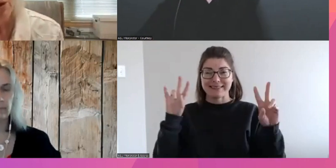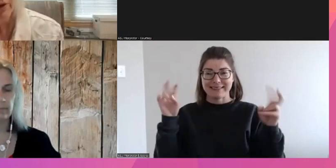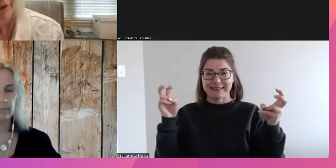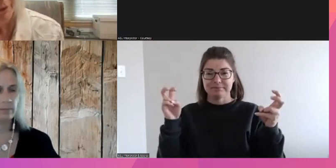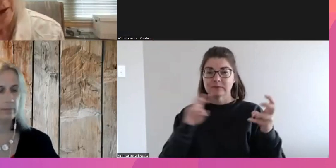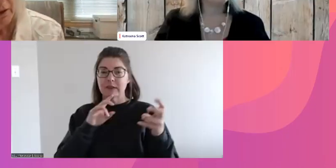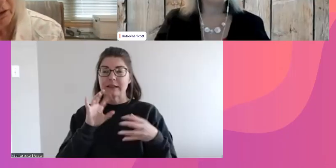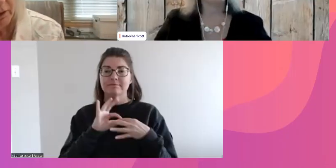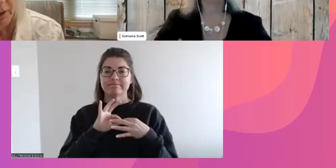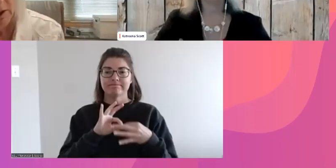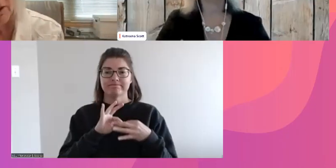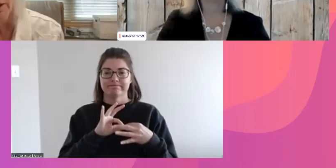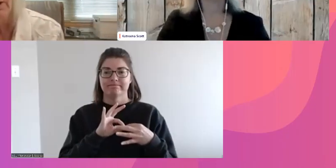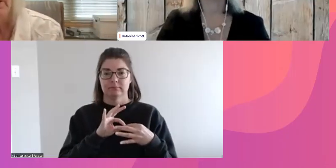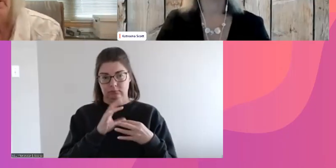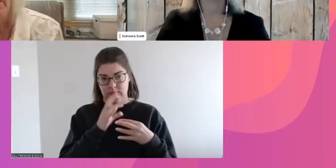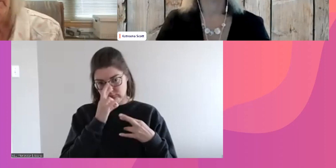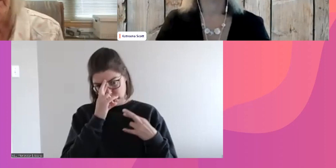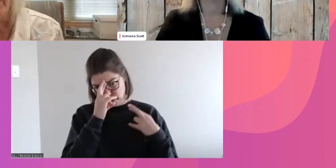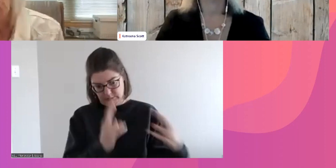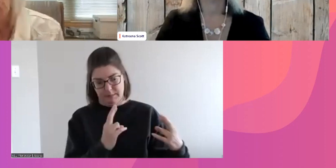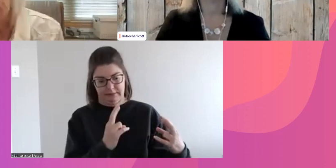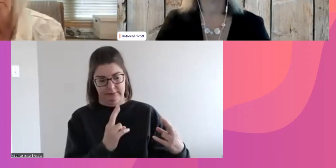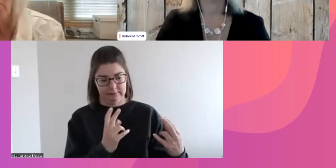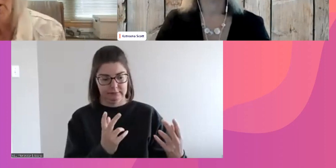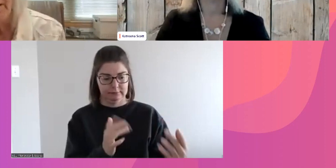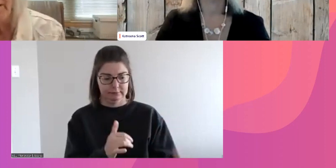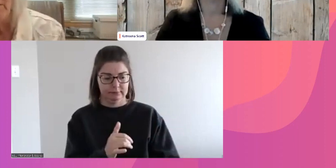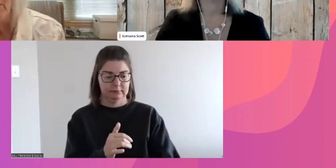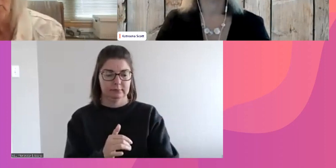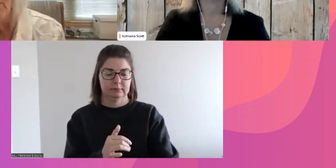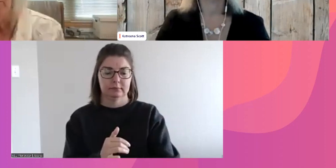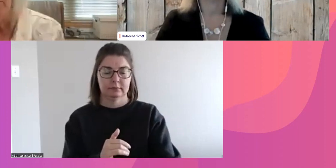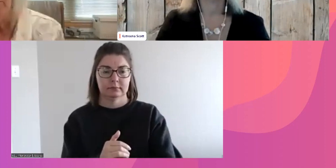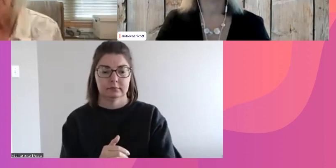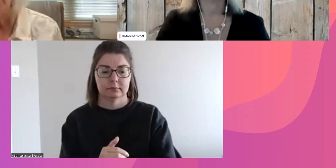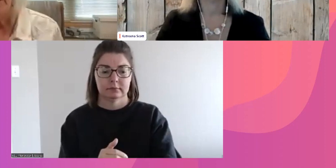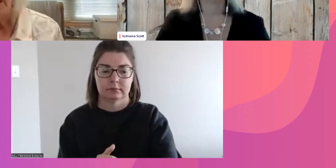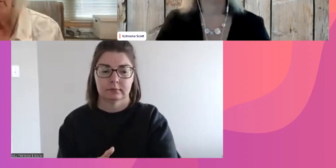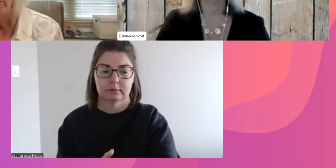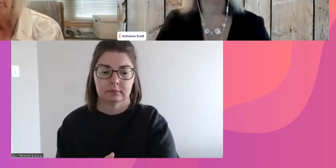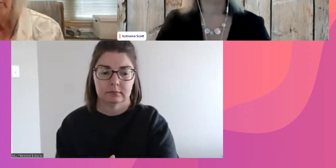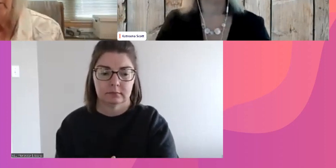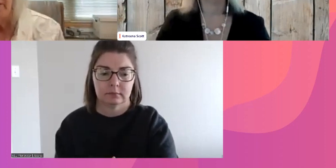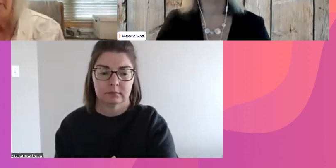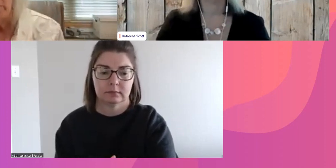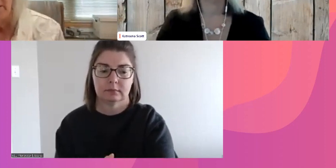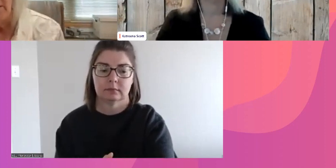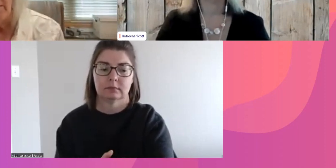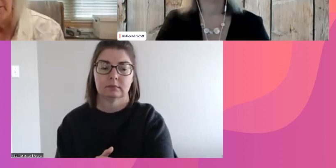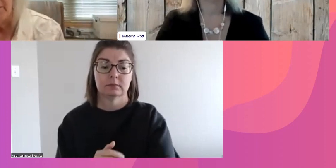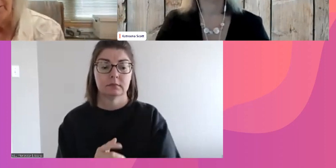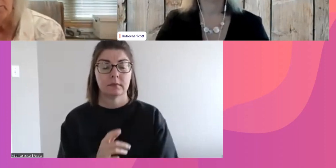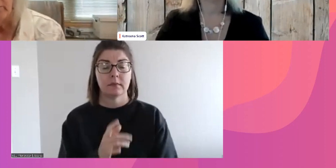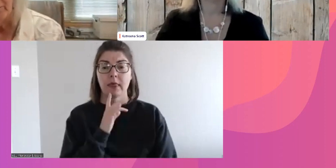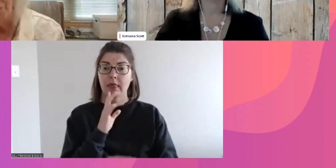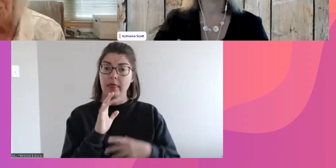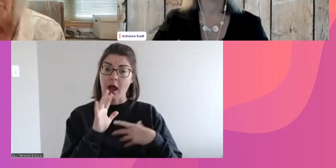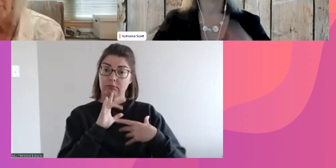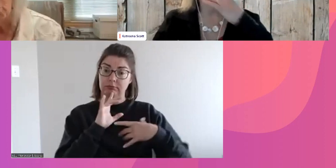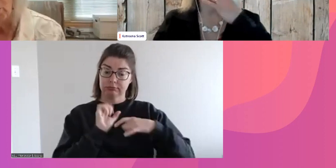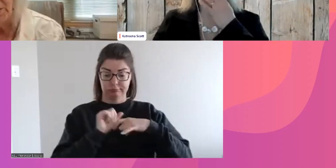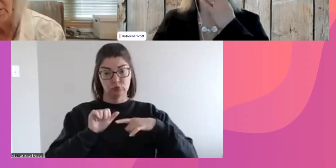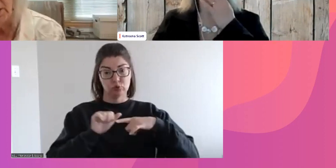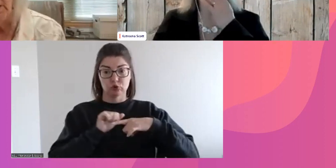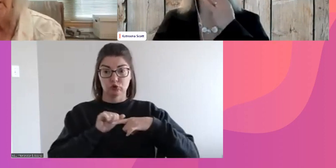une connexion, c'était certain, un respect. Et alors, même si ce n'était